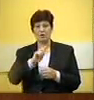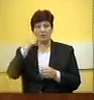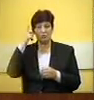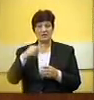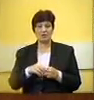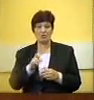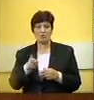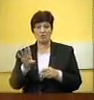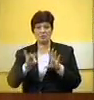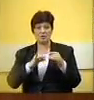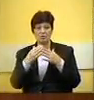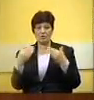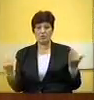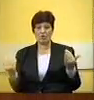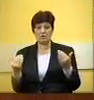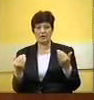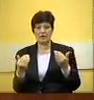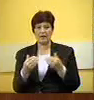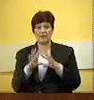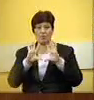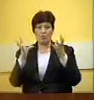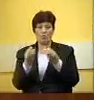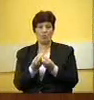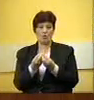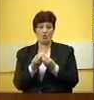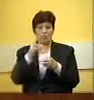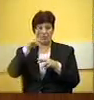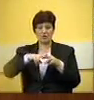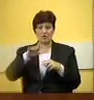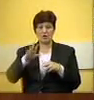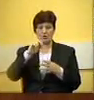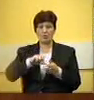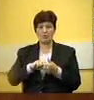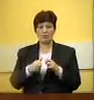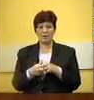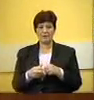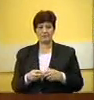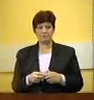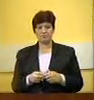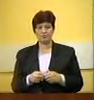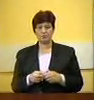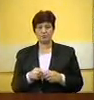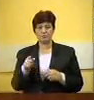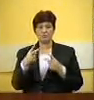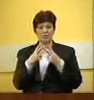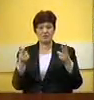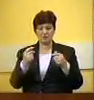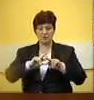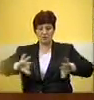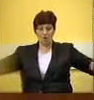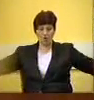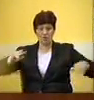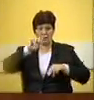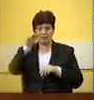ne podrazumeva da moramo da biramo model centralizovanog rešavanja takvog problema. To je suštinsko, su dva